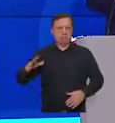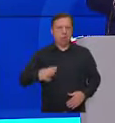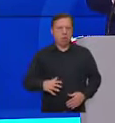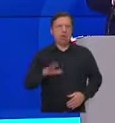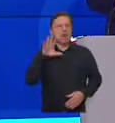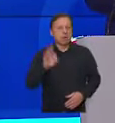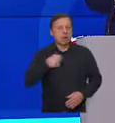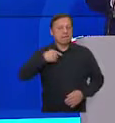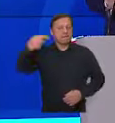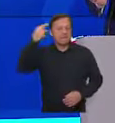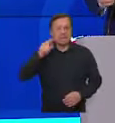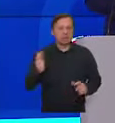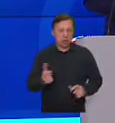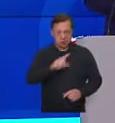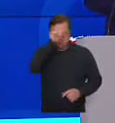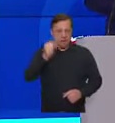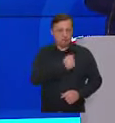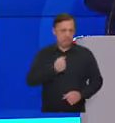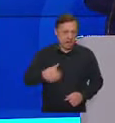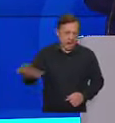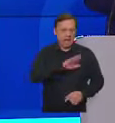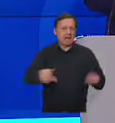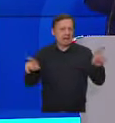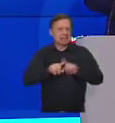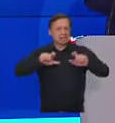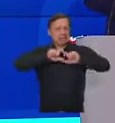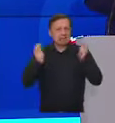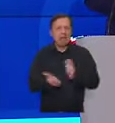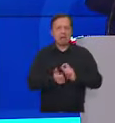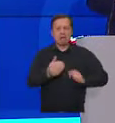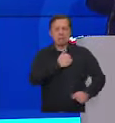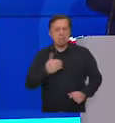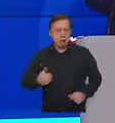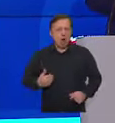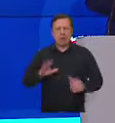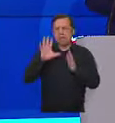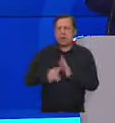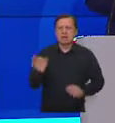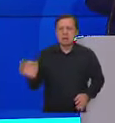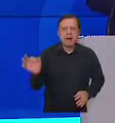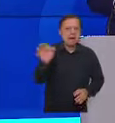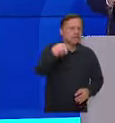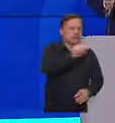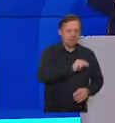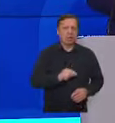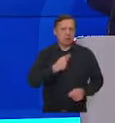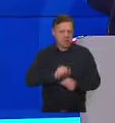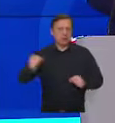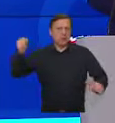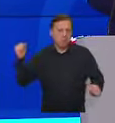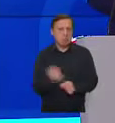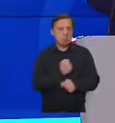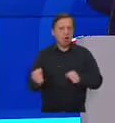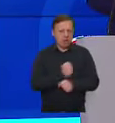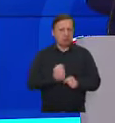że przez to warszawiacy, a w całej Polsce mieszkańcy we wszystkich innych miejscach na poważnie podchodzą